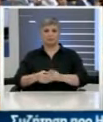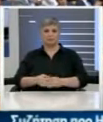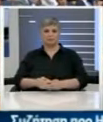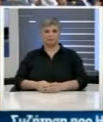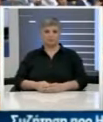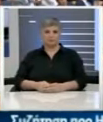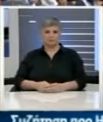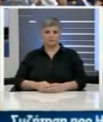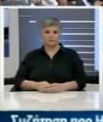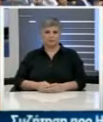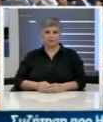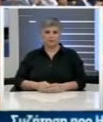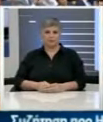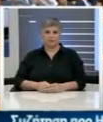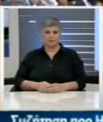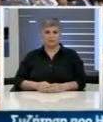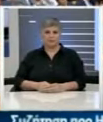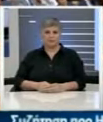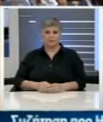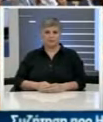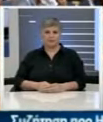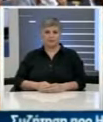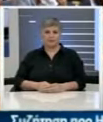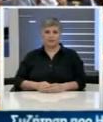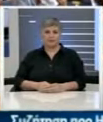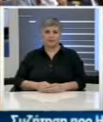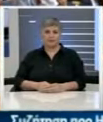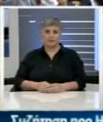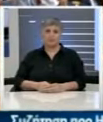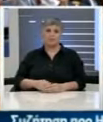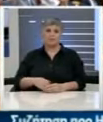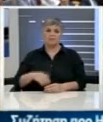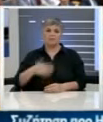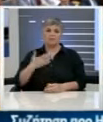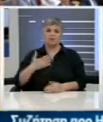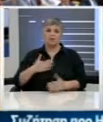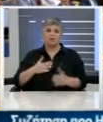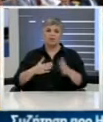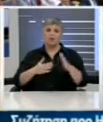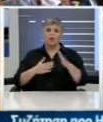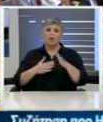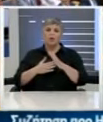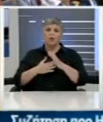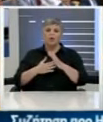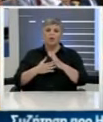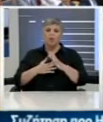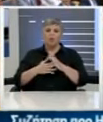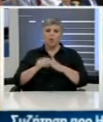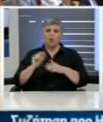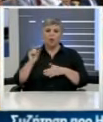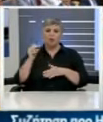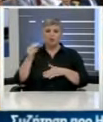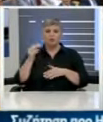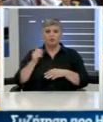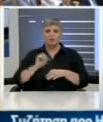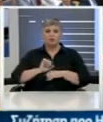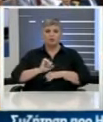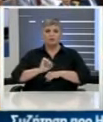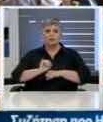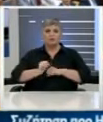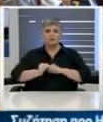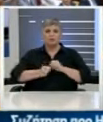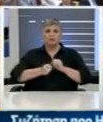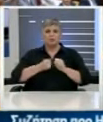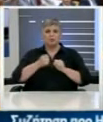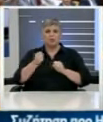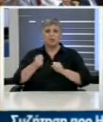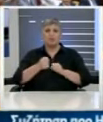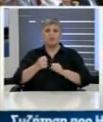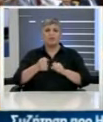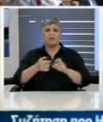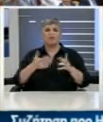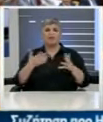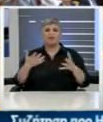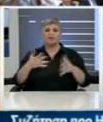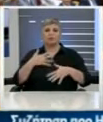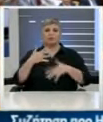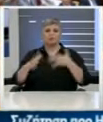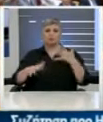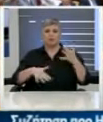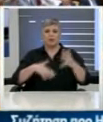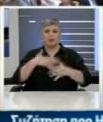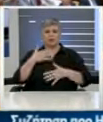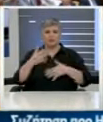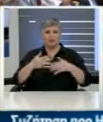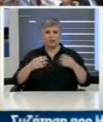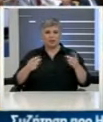ψέματα παρακαλώ σταματήστε παρακαλώ σταματήστε σταματήστε